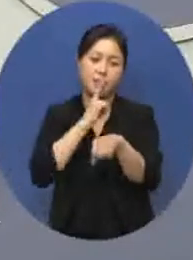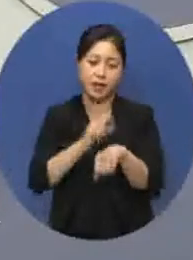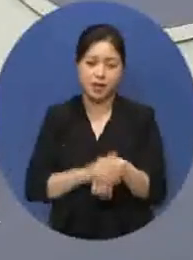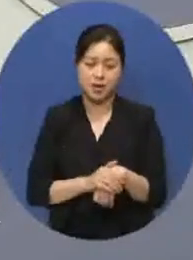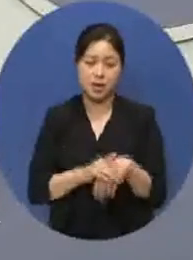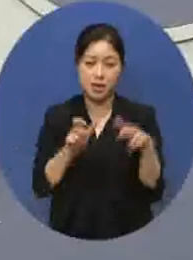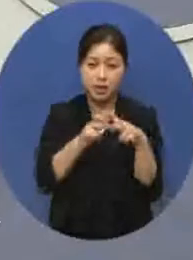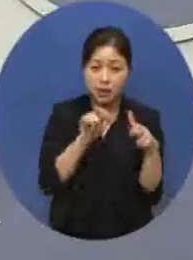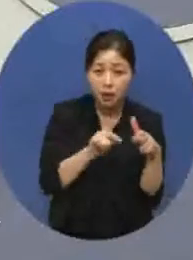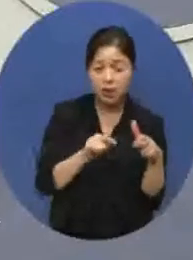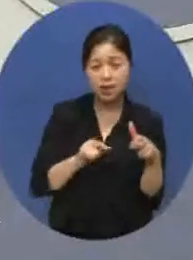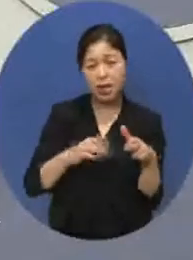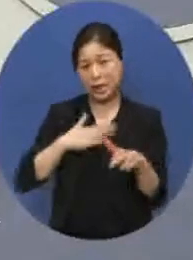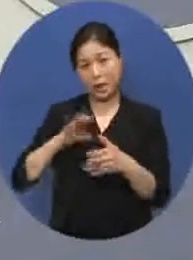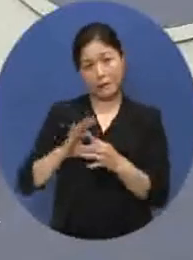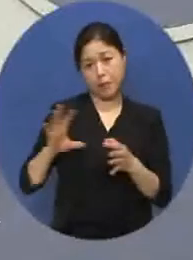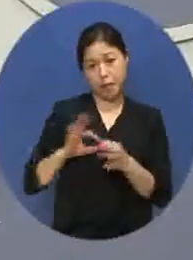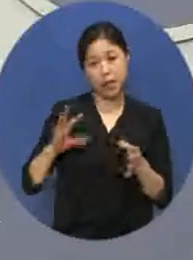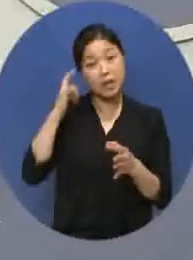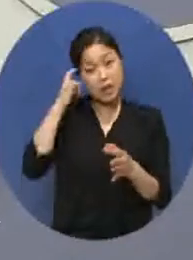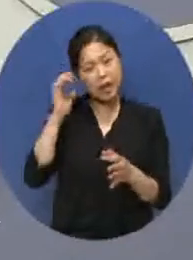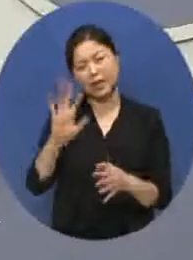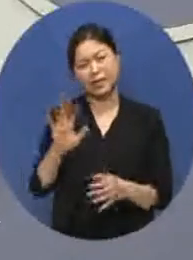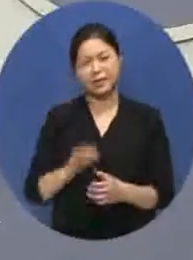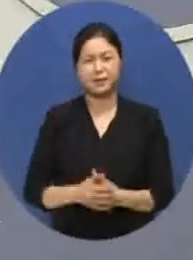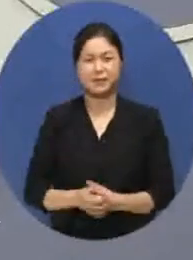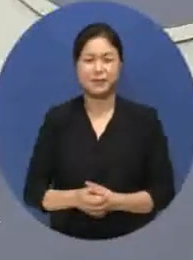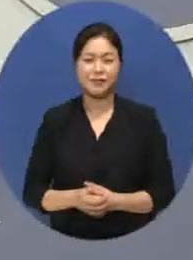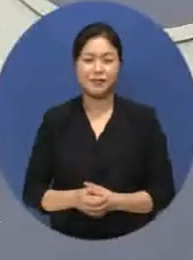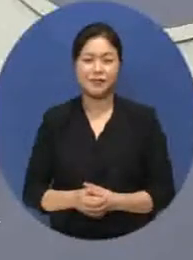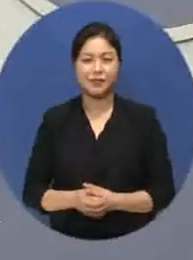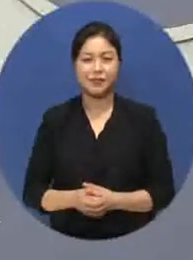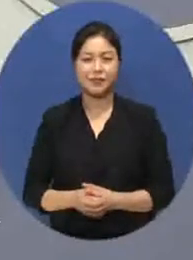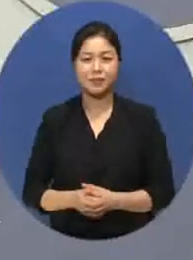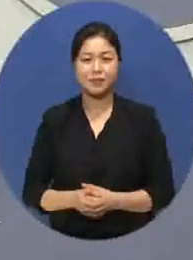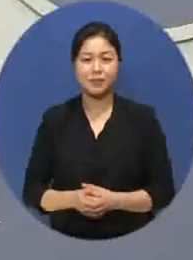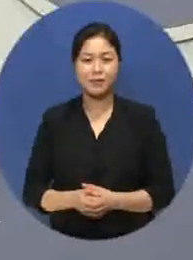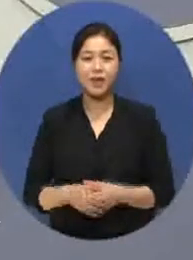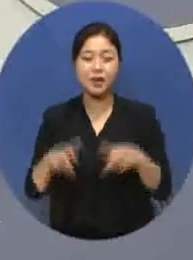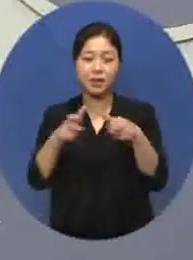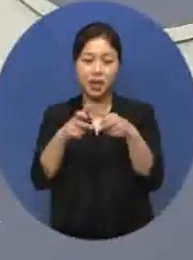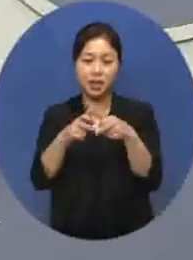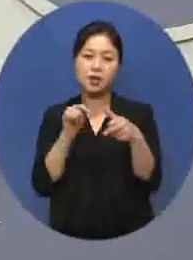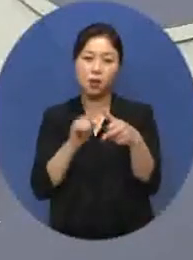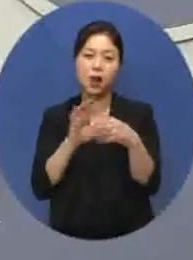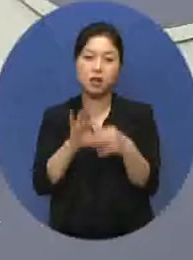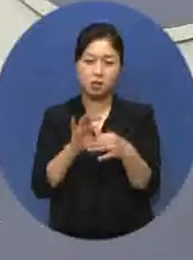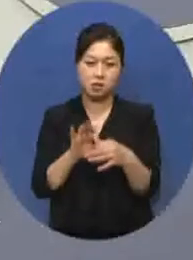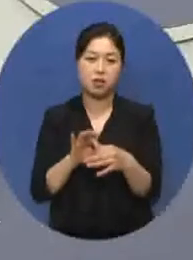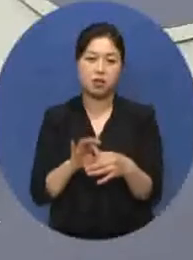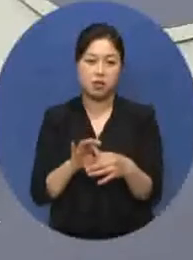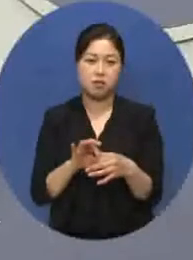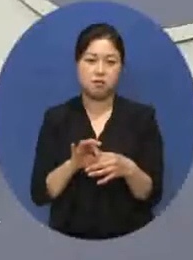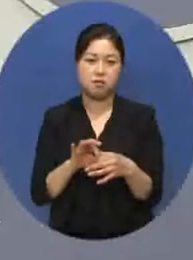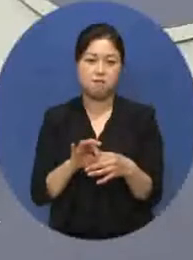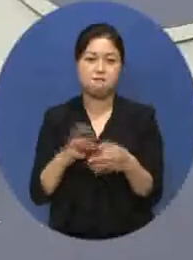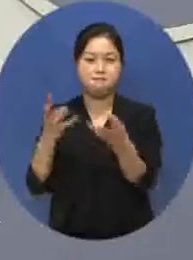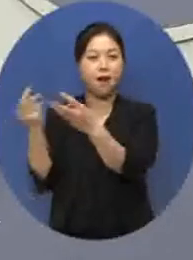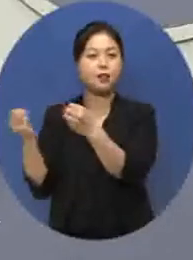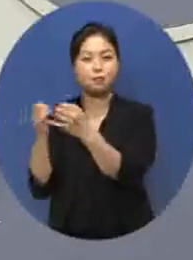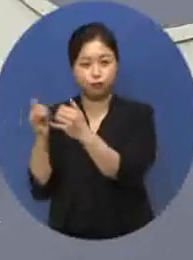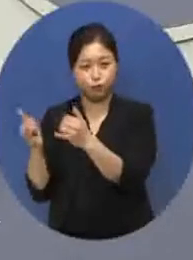아니다. 그렇게 네. 보셔야 되는 게 맞습니다. 맞습니다. 그래서 장애 문제 관련해서 좀 많은 분들이 조금